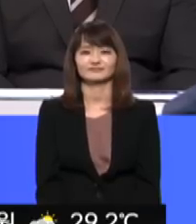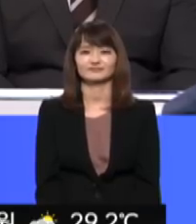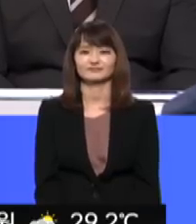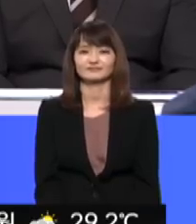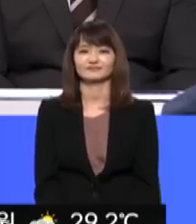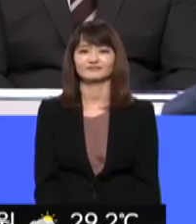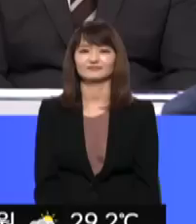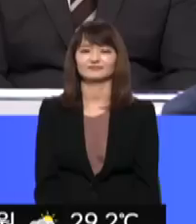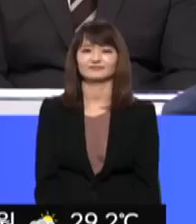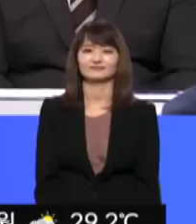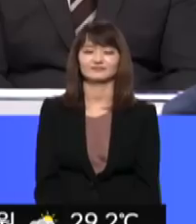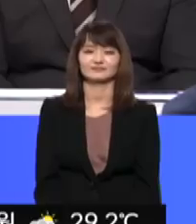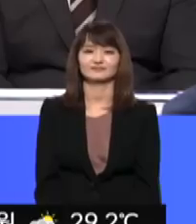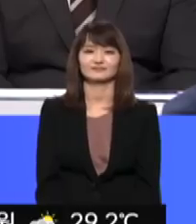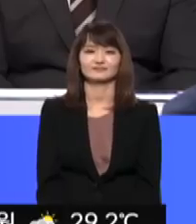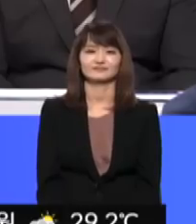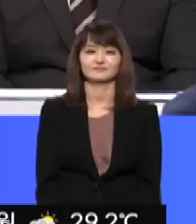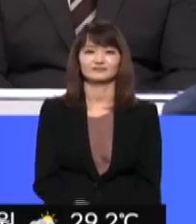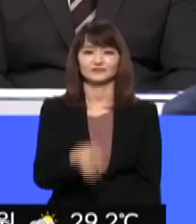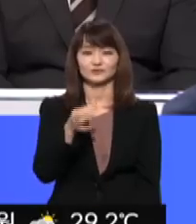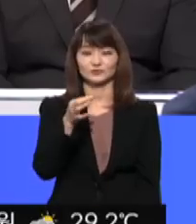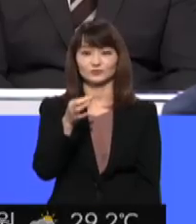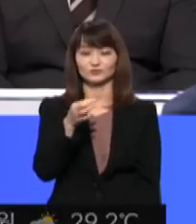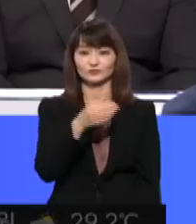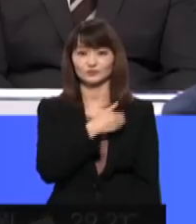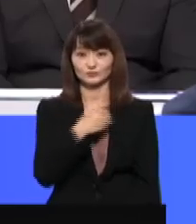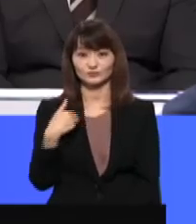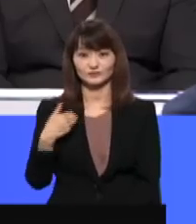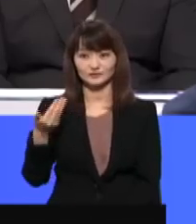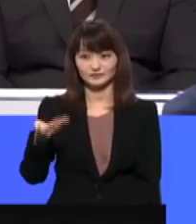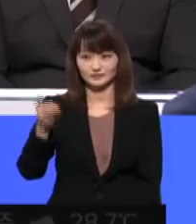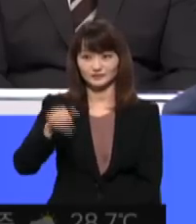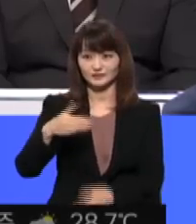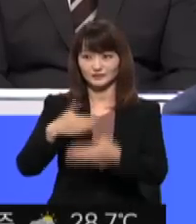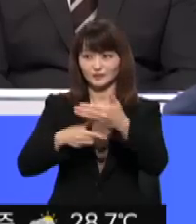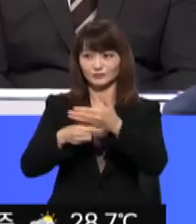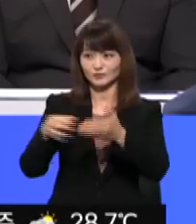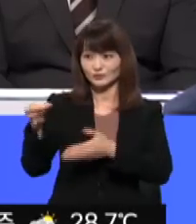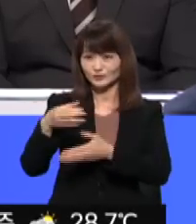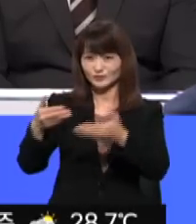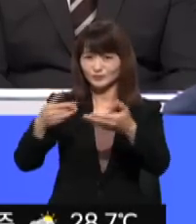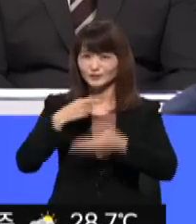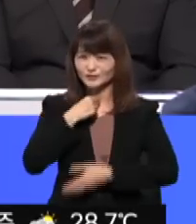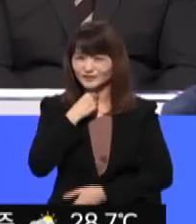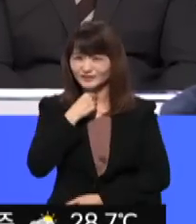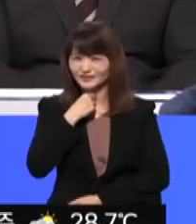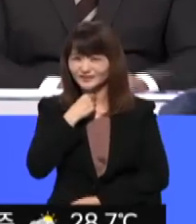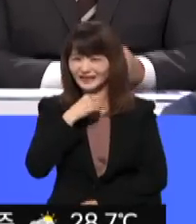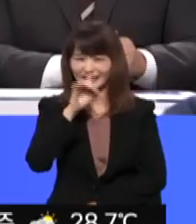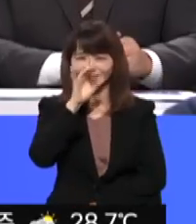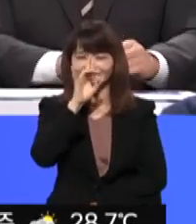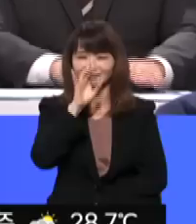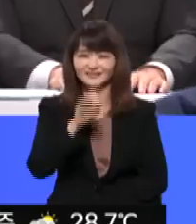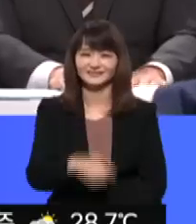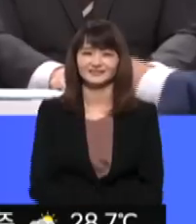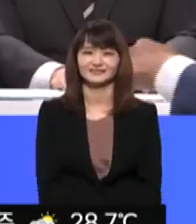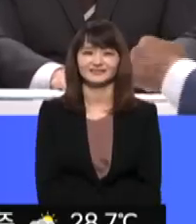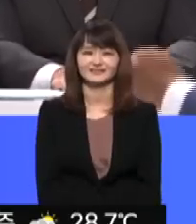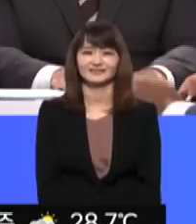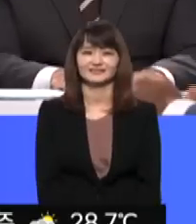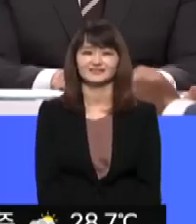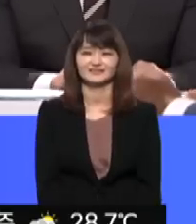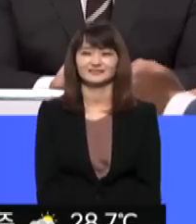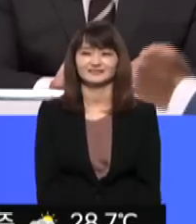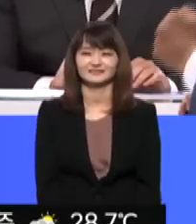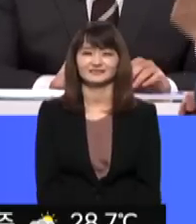n도 같은 일이 있습니다 세공주 아빠입니다 돈은 충분히 쓰나 공짜표 받아보고 싶네요 어떻게 안 될까요 안 됩니다 있는 돈으로 보십시오